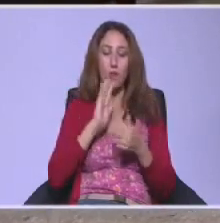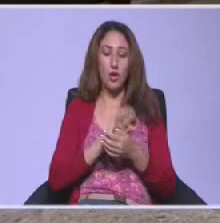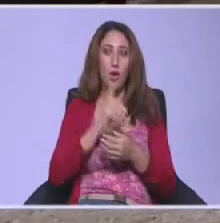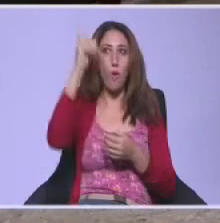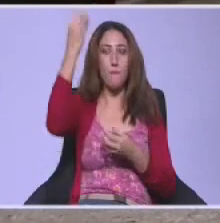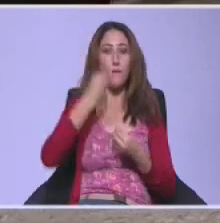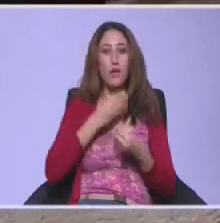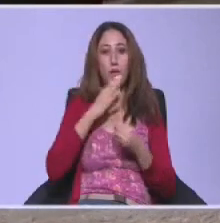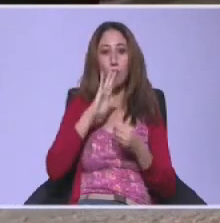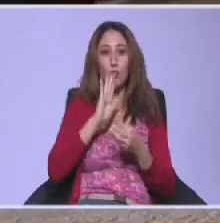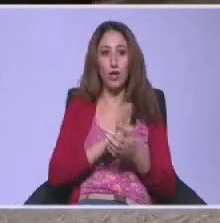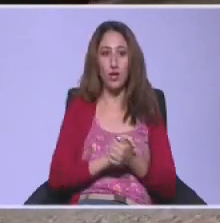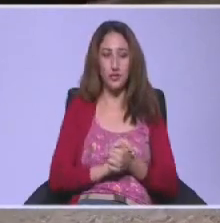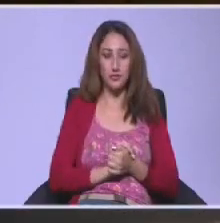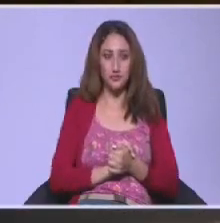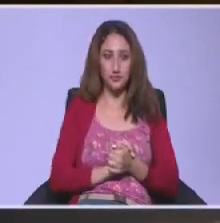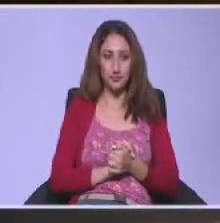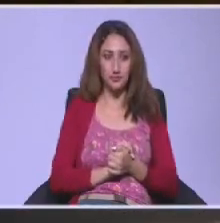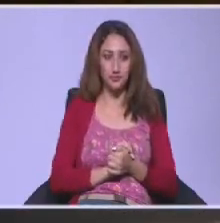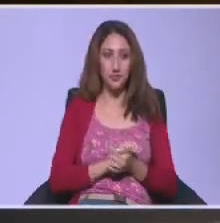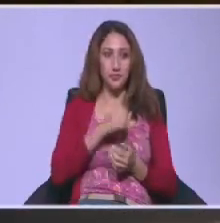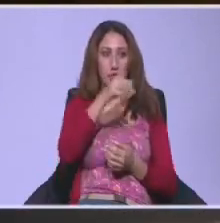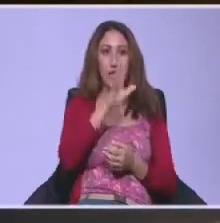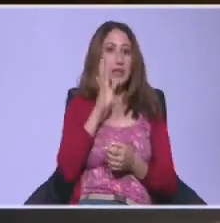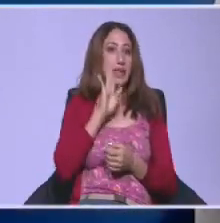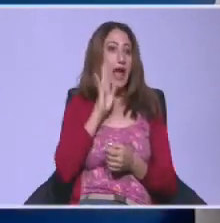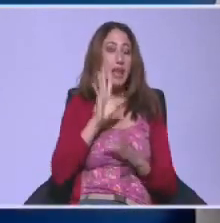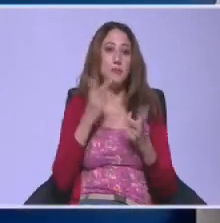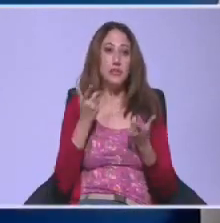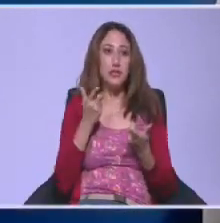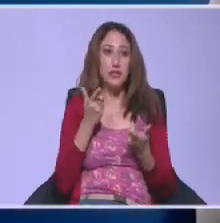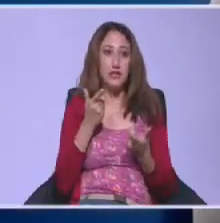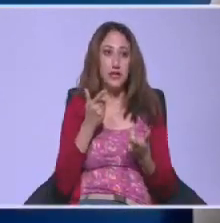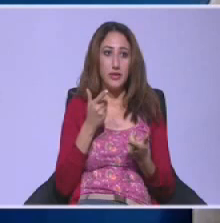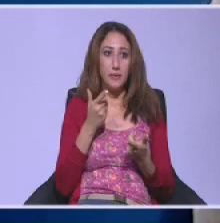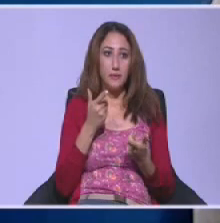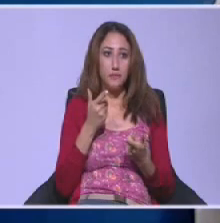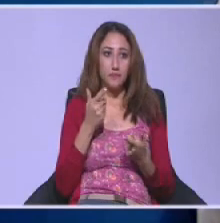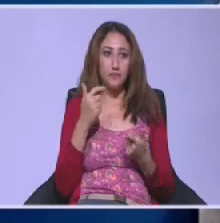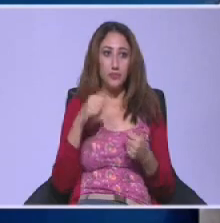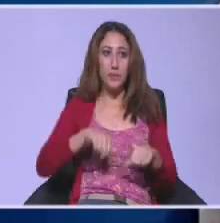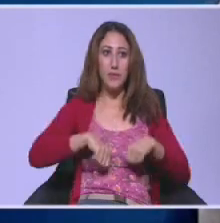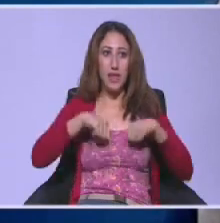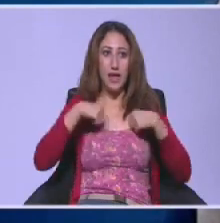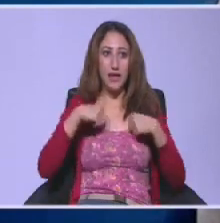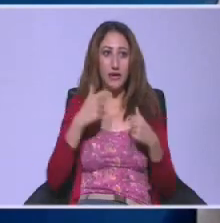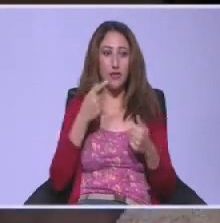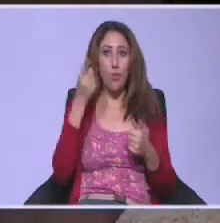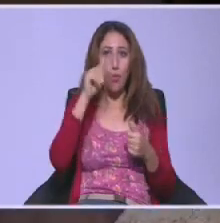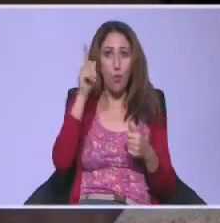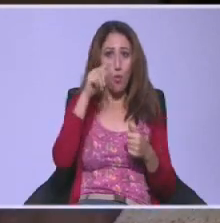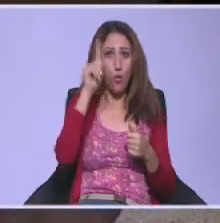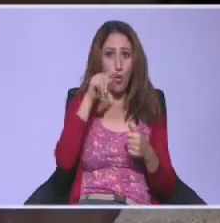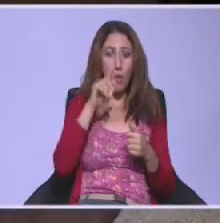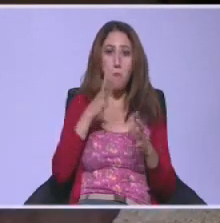وربنا لطف. يعني الدرس اللي انت استفدتيه من تجربة المرض؟ الدرس ان احنا معرضين كل يوم، محدش